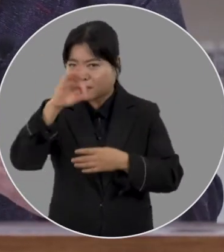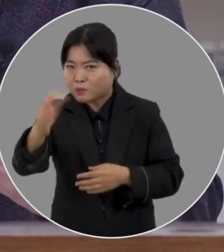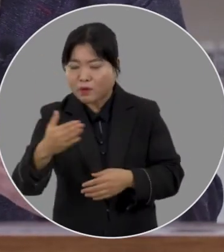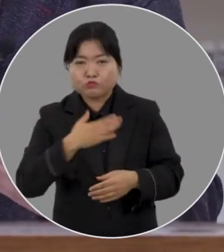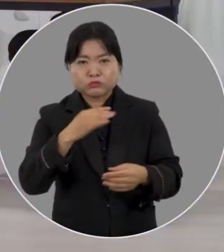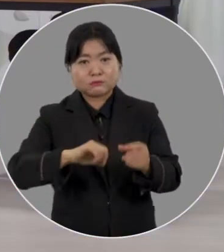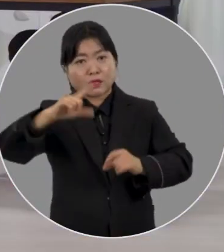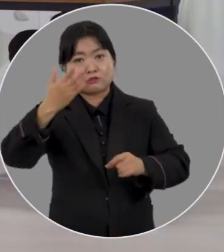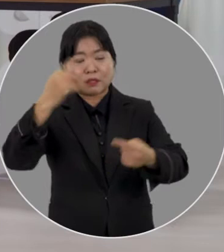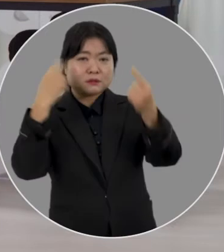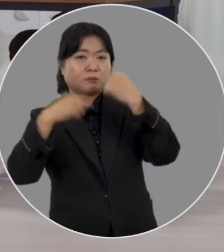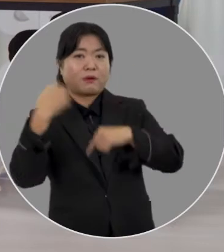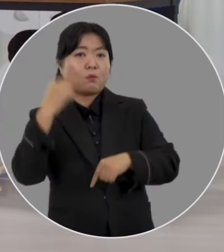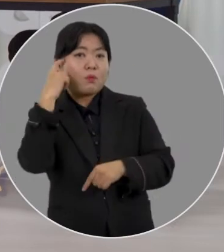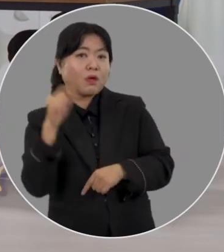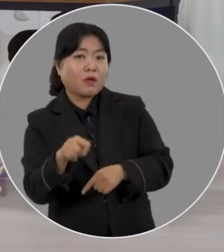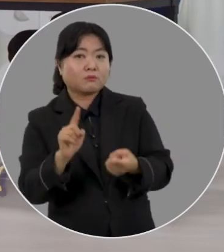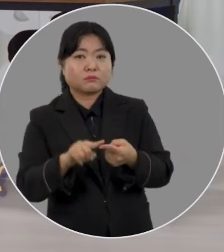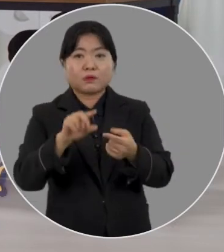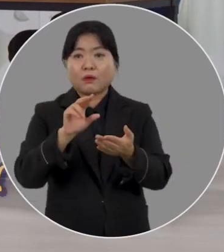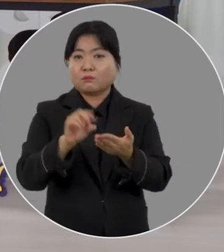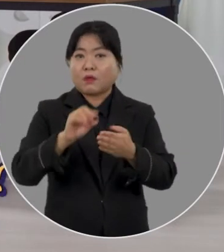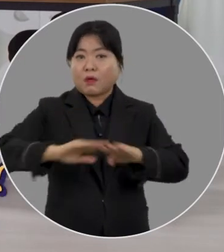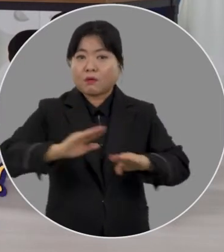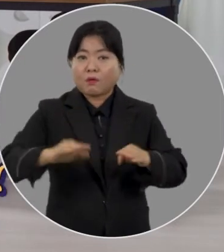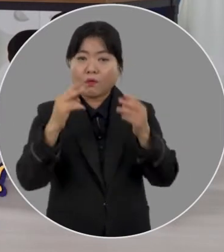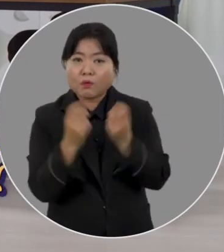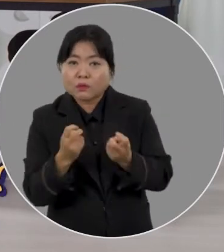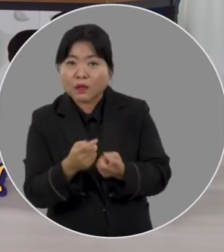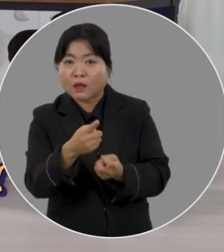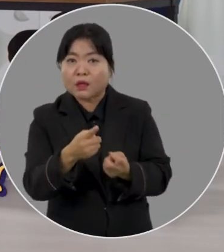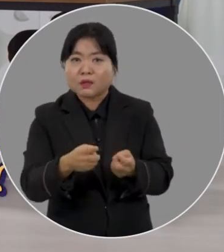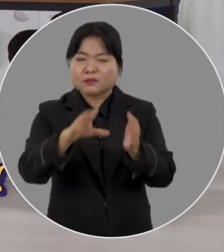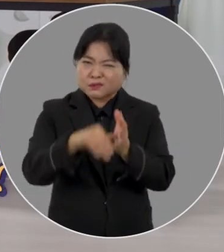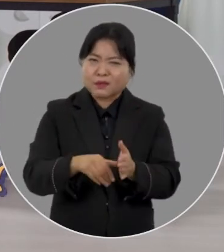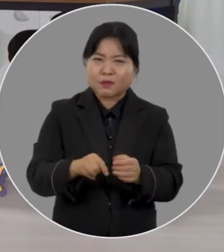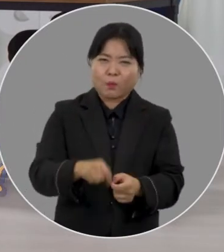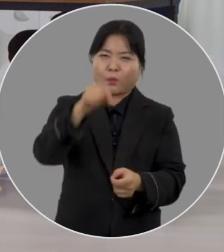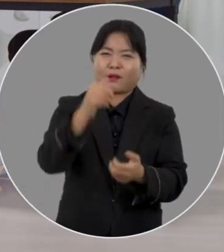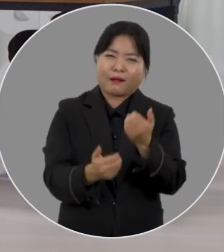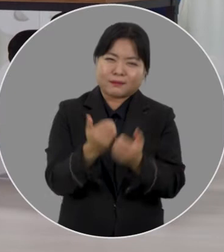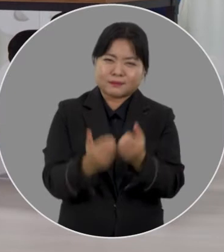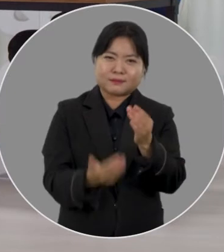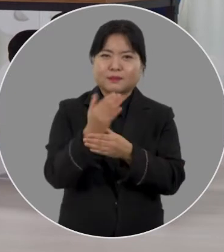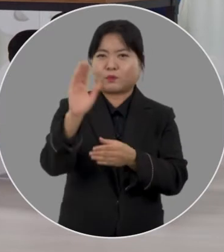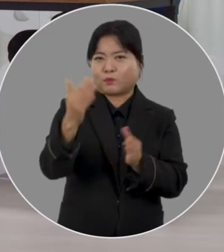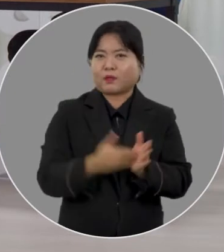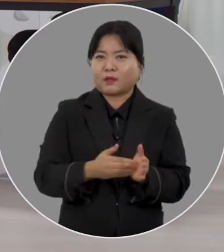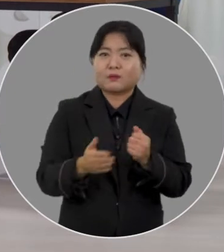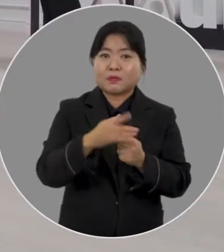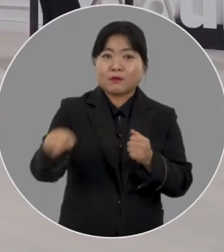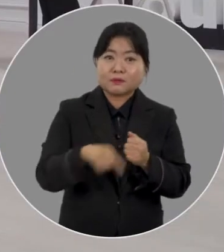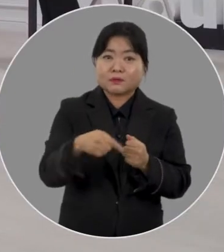왜 지배당했을까? 이거를 어떻게 해결해야 할까? 그 과정에서 이제 오랜 갈등이 싹 트는 거예요. 근데 여기서 제가 말씀드리고